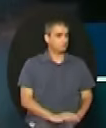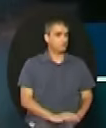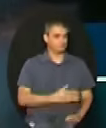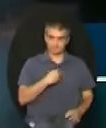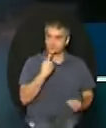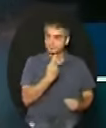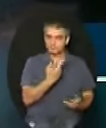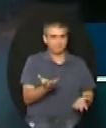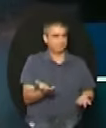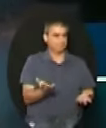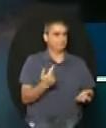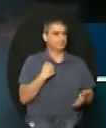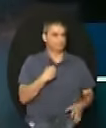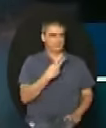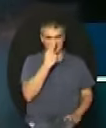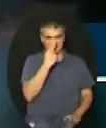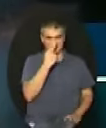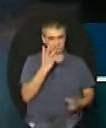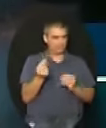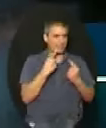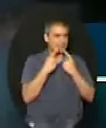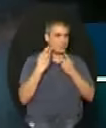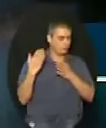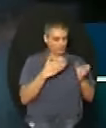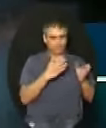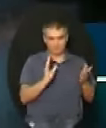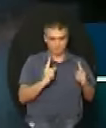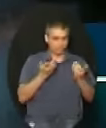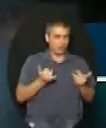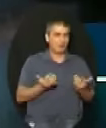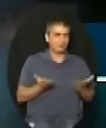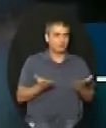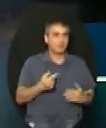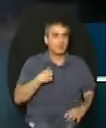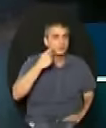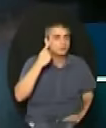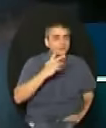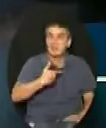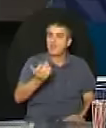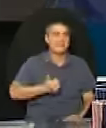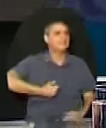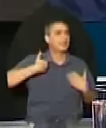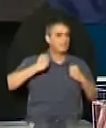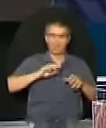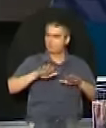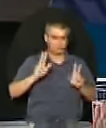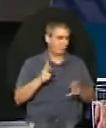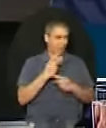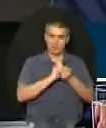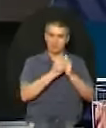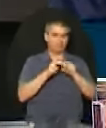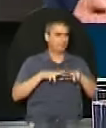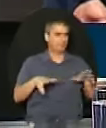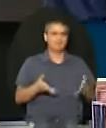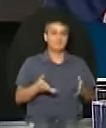רצית להגיד משהו. תראו, אני רוצה לנסות לקחת את הדיון לשיח שמתקורר פה. אני חושב ששום שר ביטחון ושום ממשלה לא באמת תוכל לשנות את